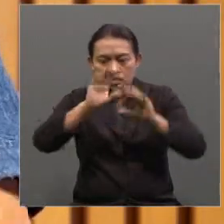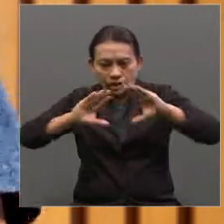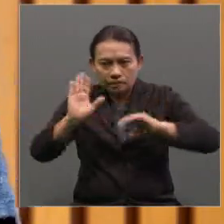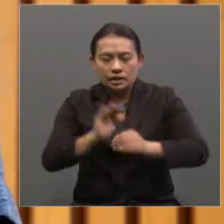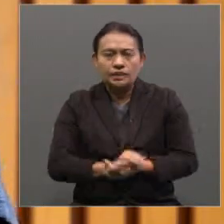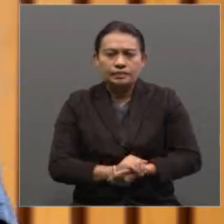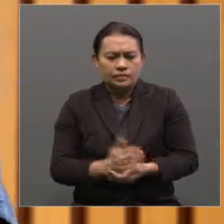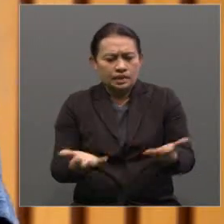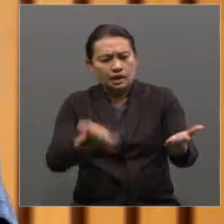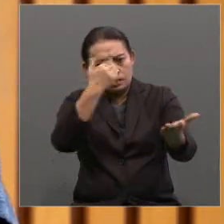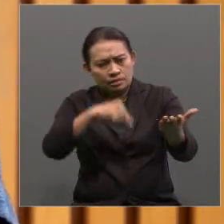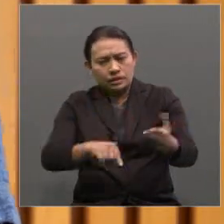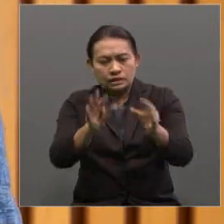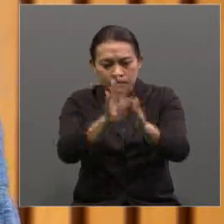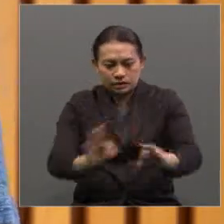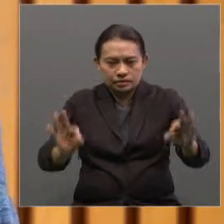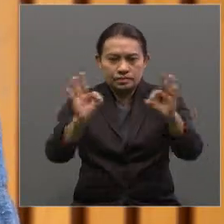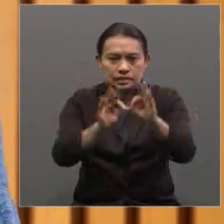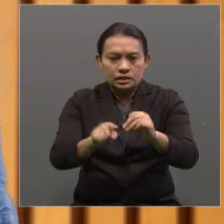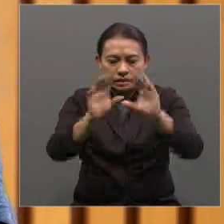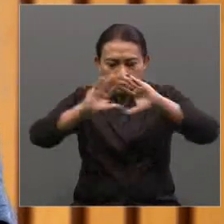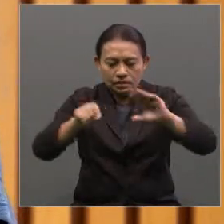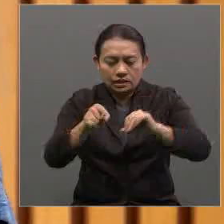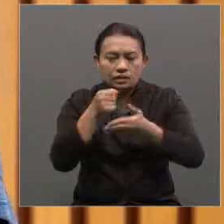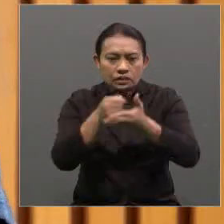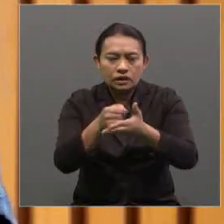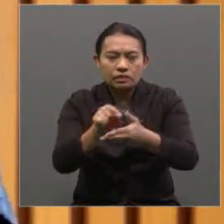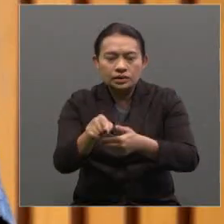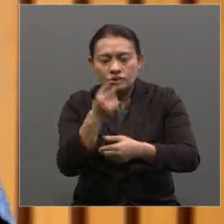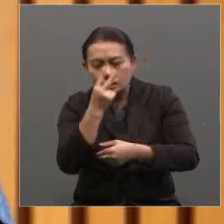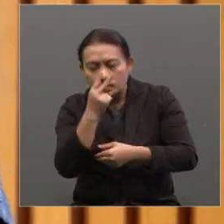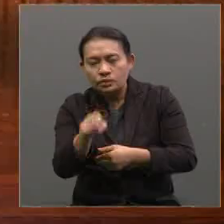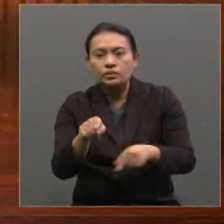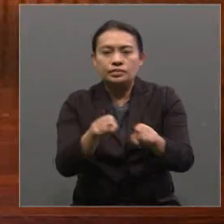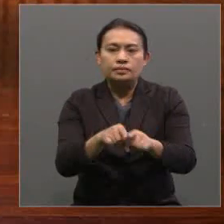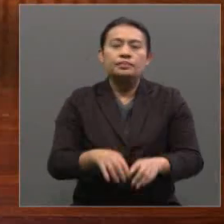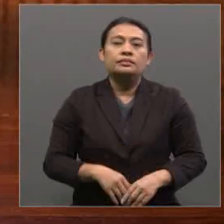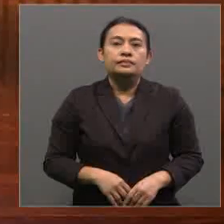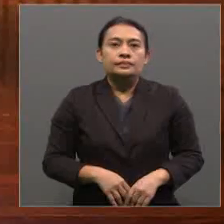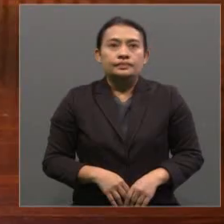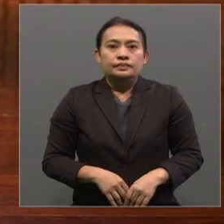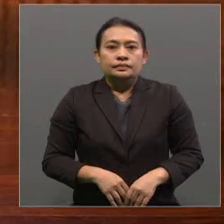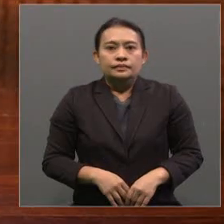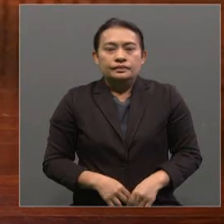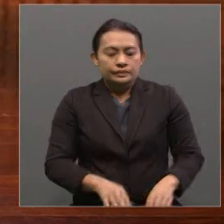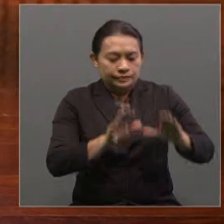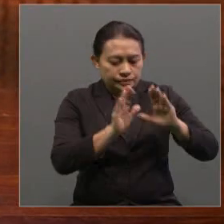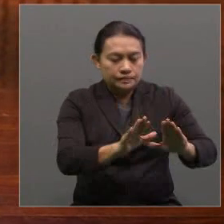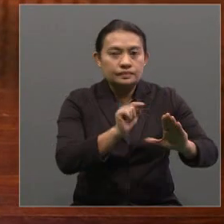ใหม่บอกเฮ้ยถ้ามันเป็นเรื่องที่จำเป็นนะรัฐก็ต้องเข้าไปแทรกแซงบ้างใช่ไหมครับขณะเดียวกันอนุรักษ์นิยมนะ